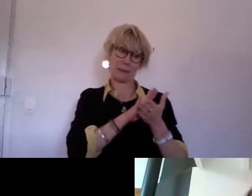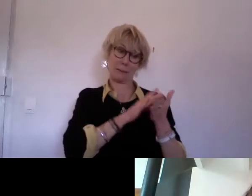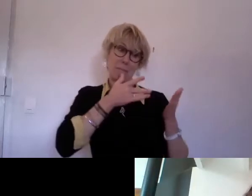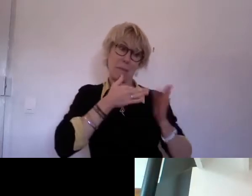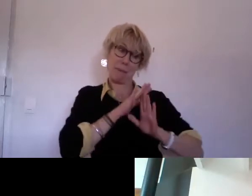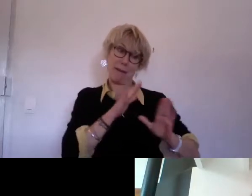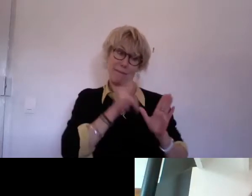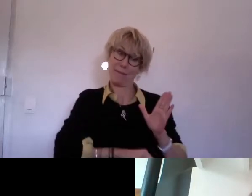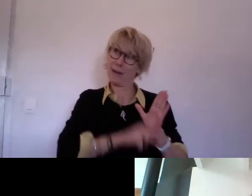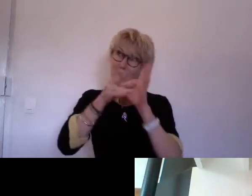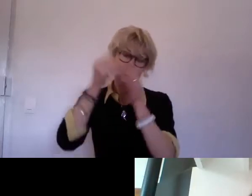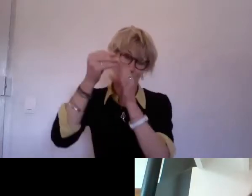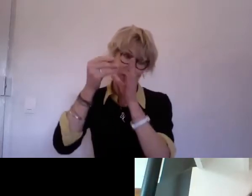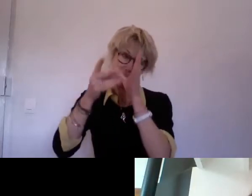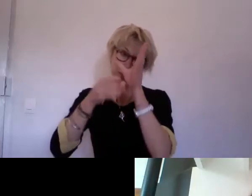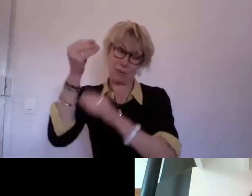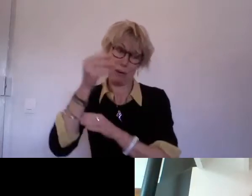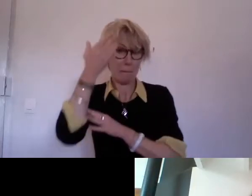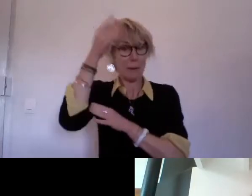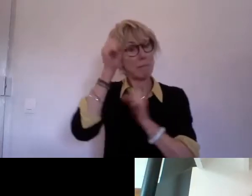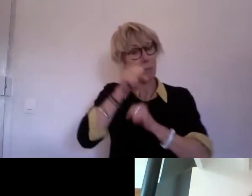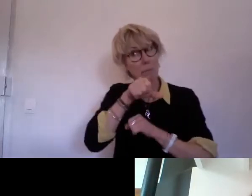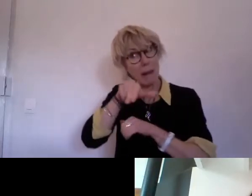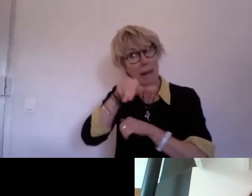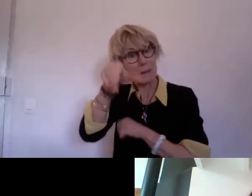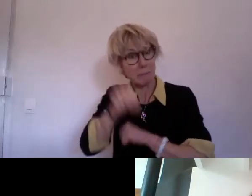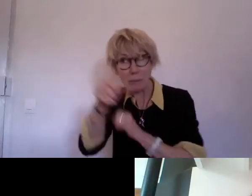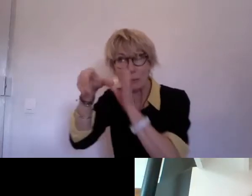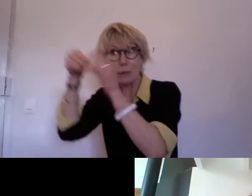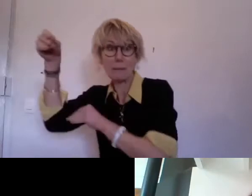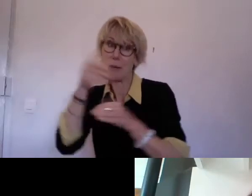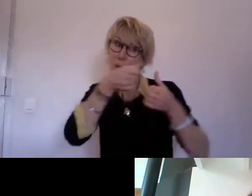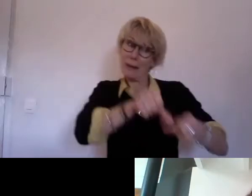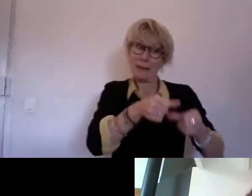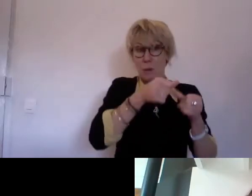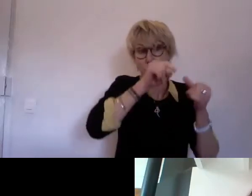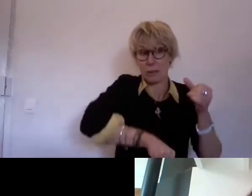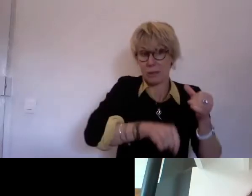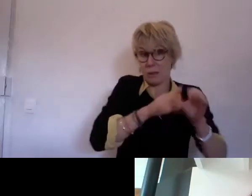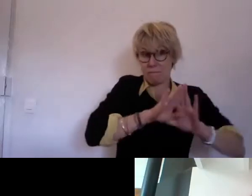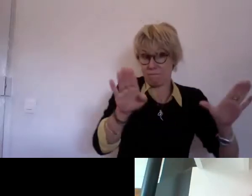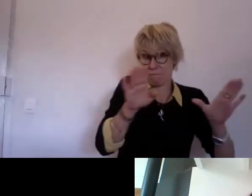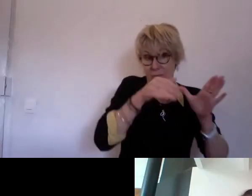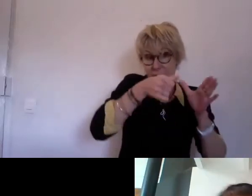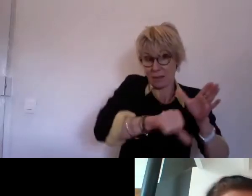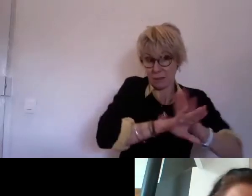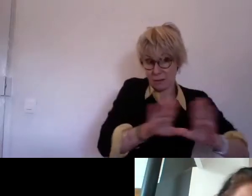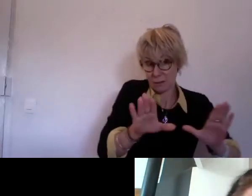peuvent marcher peuvent aller à la sortie, les autres on est désolé, et c'est quelque chose qui est compliqué pour nous et pour les équipes.